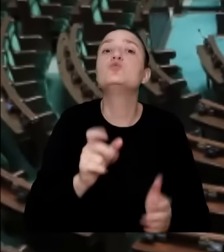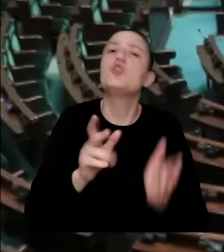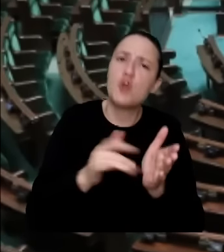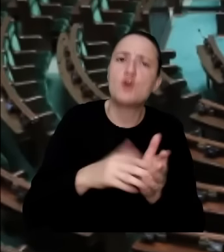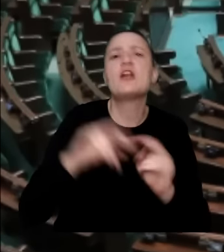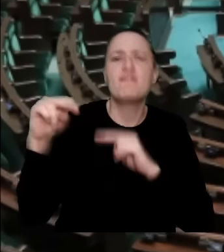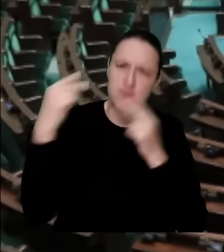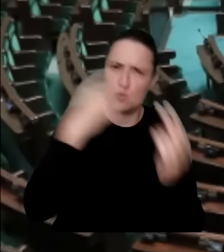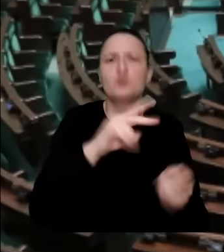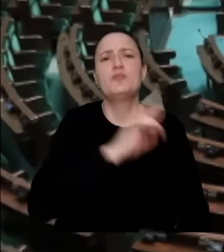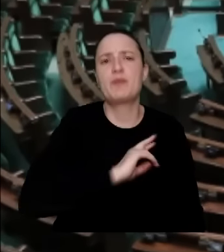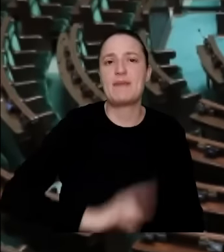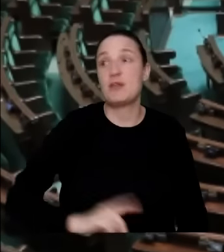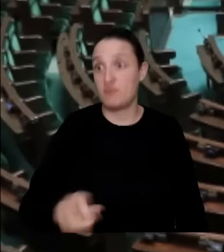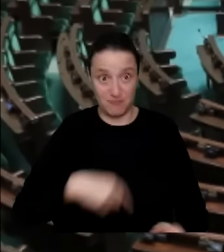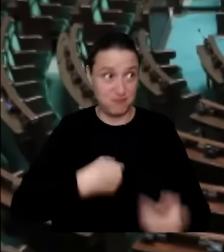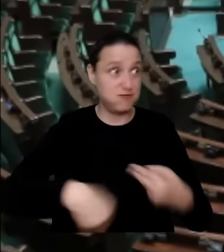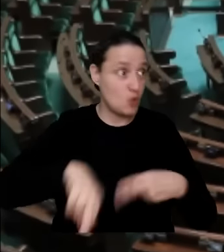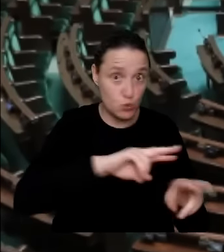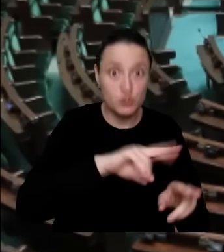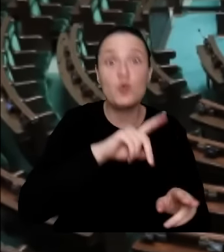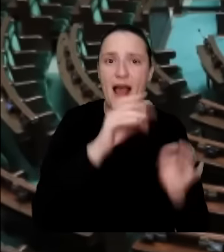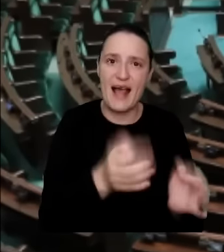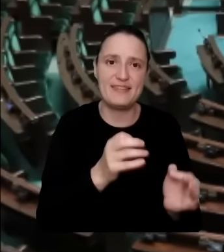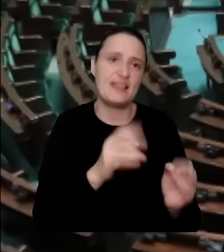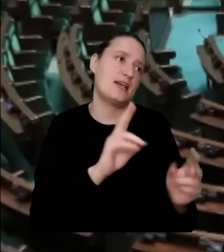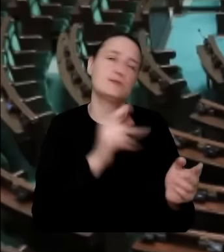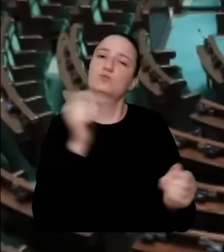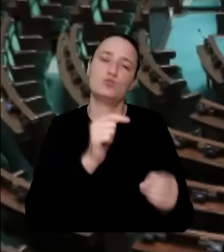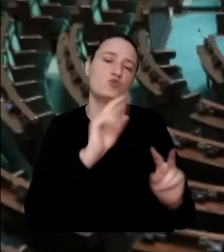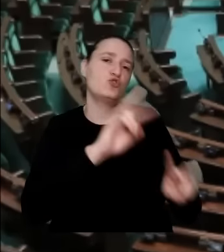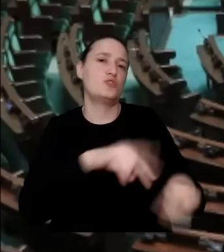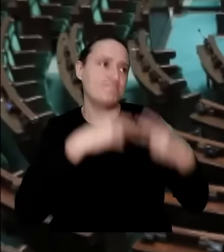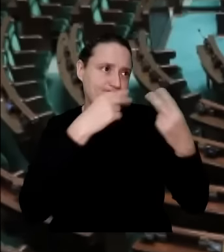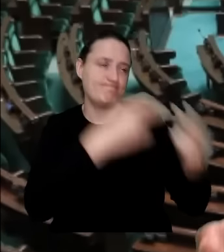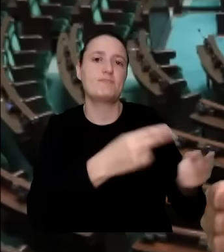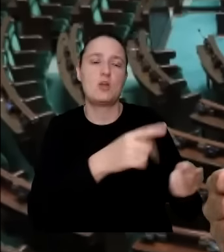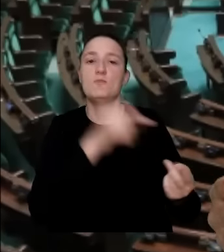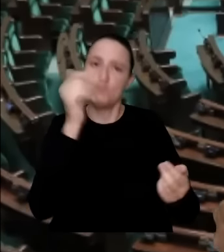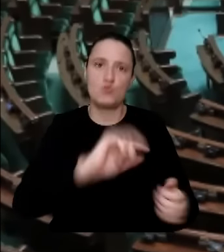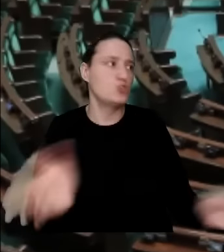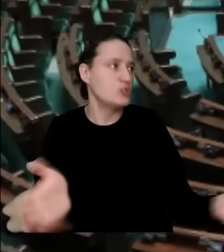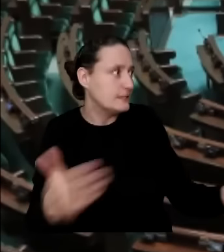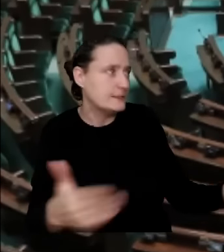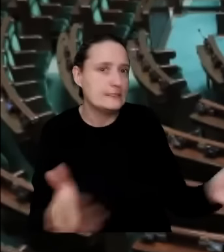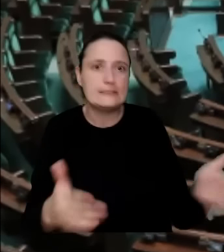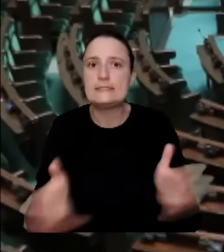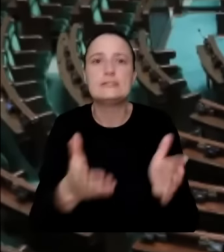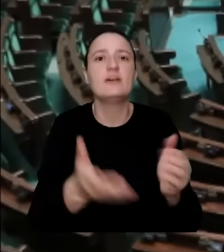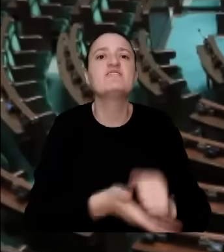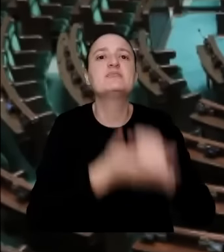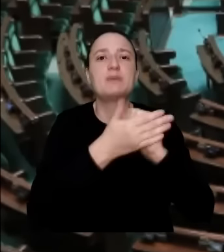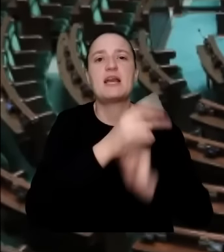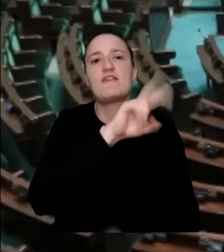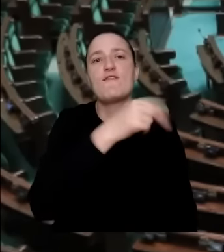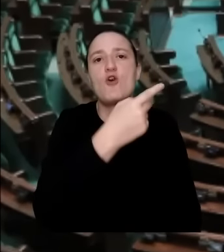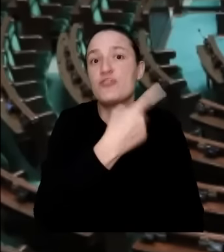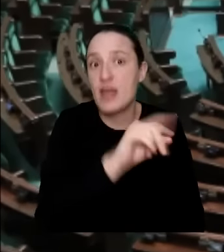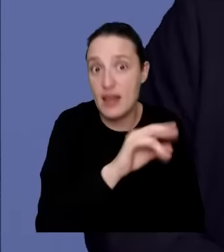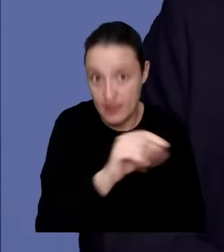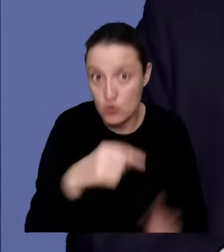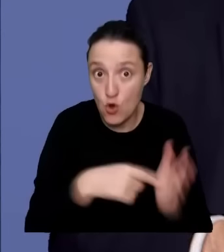wrócił jako premier a teraz Donald się odwdzięcza No i mobilizuje swoich europosłów żeby głosowali na vl panie pośle tak to